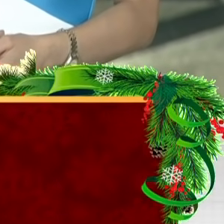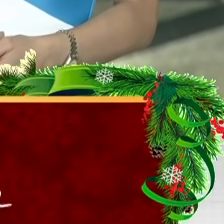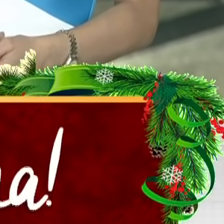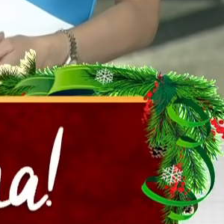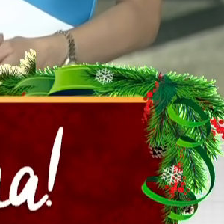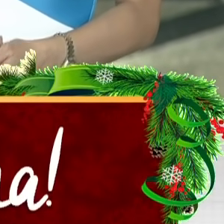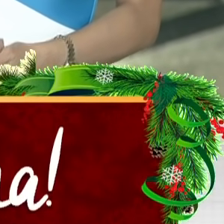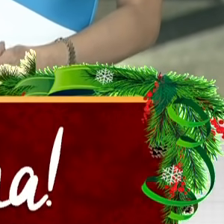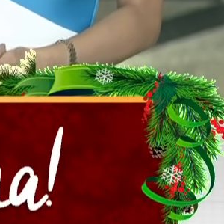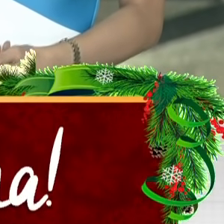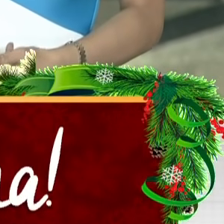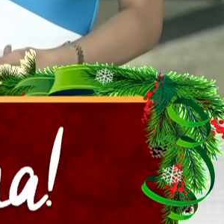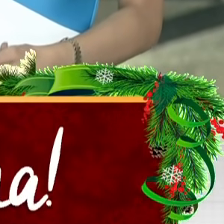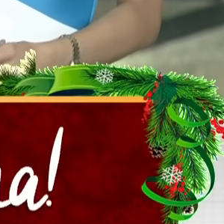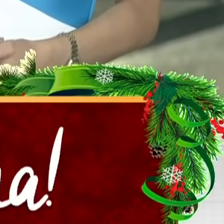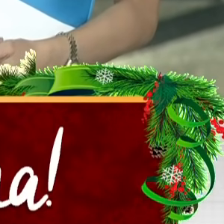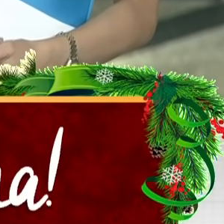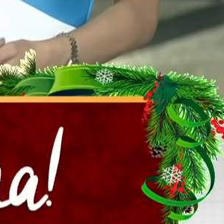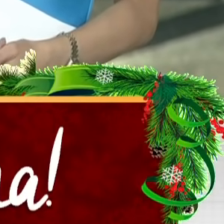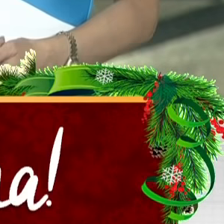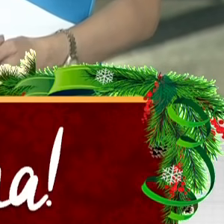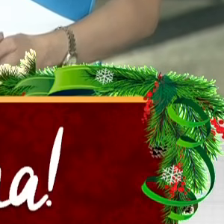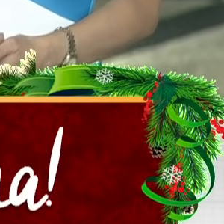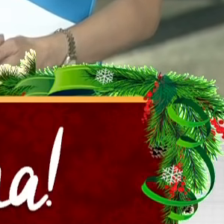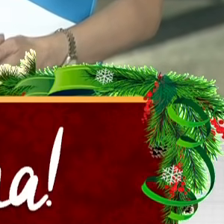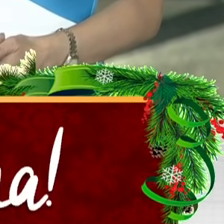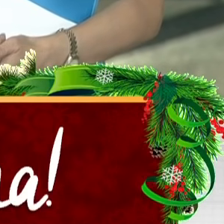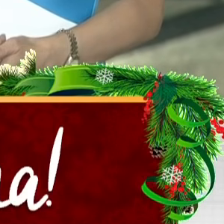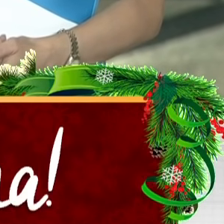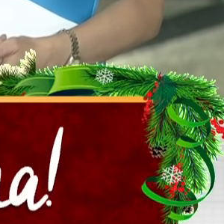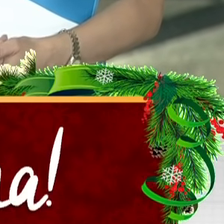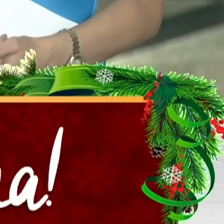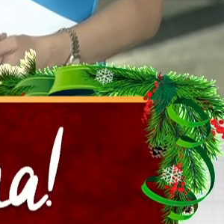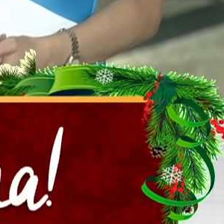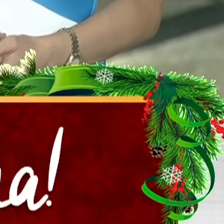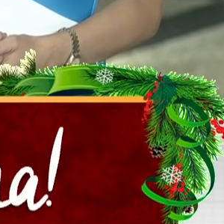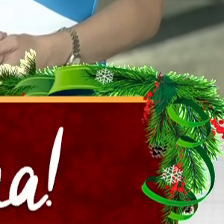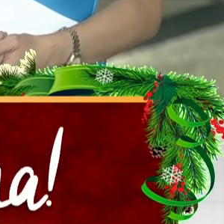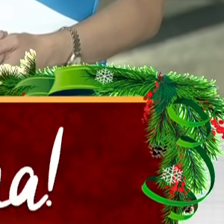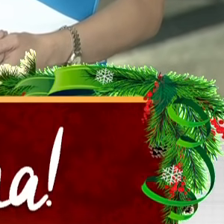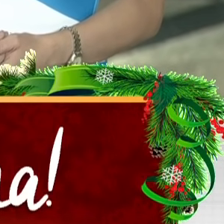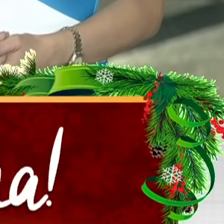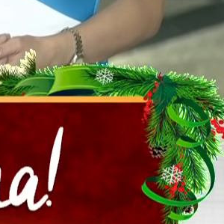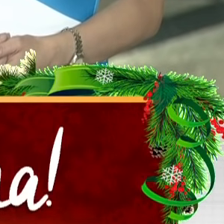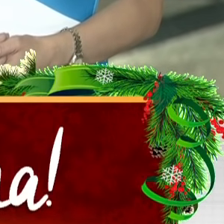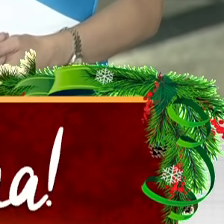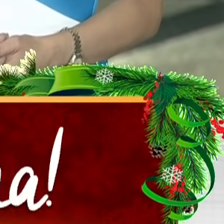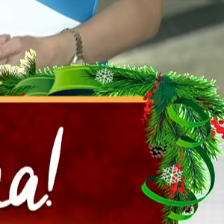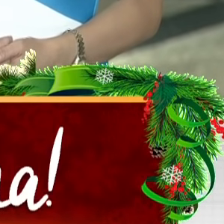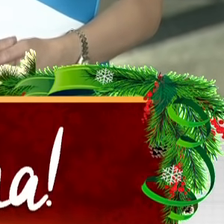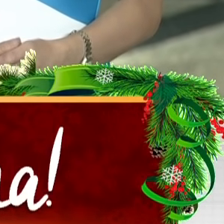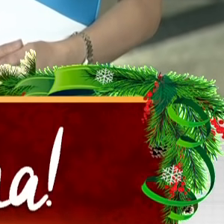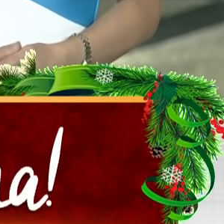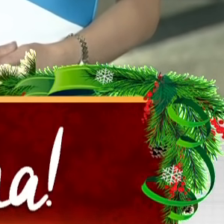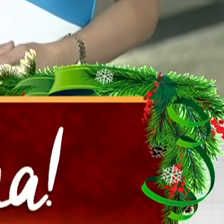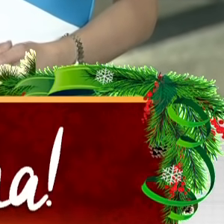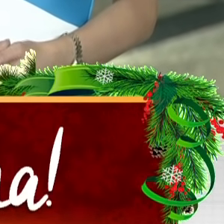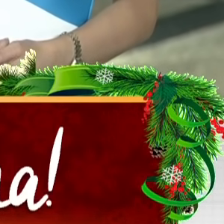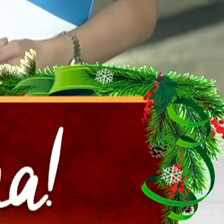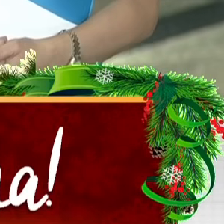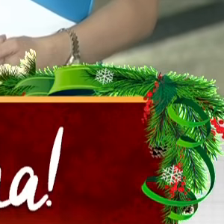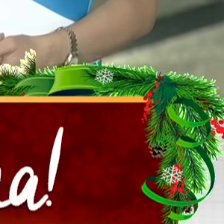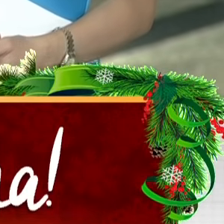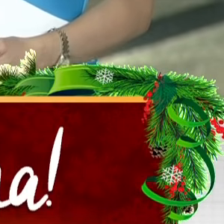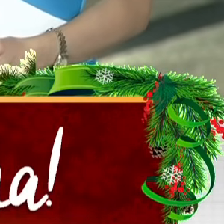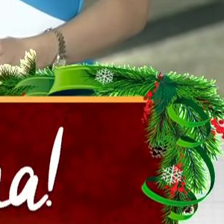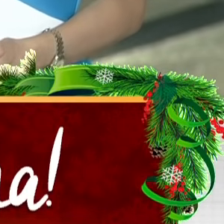na! Ako po si Bernadette Zambrano. Nandito po kami para sa inyo, saan man sa mundo. Anumang